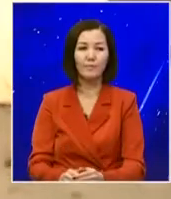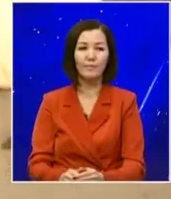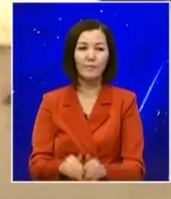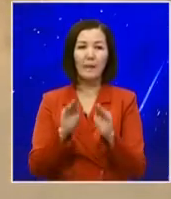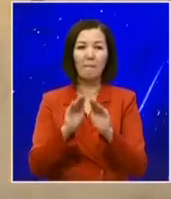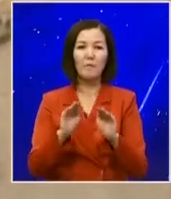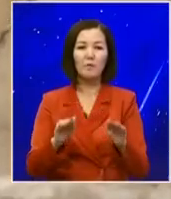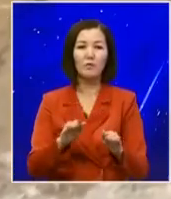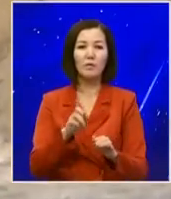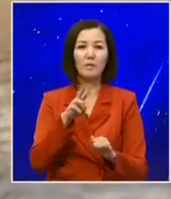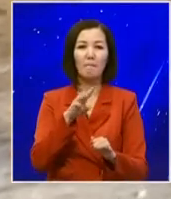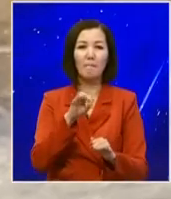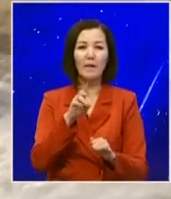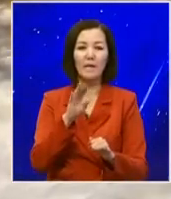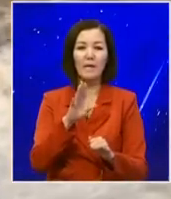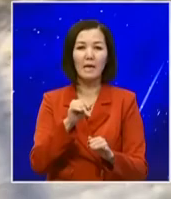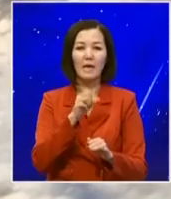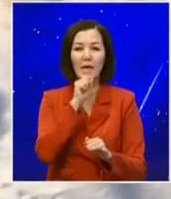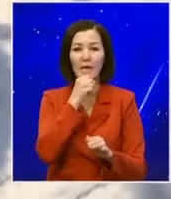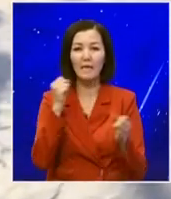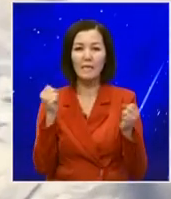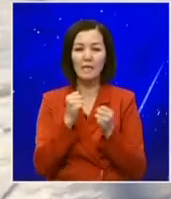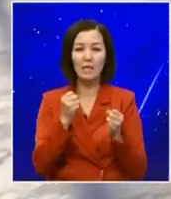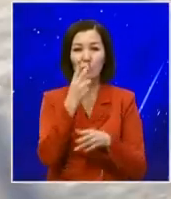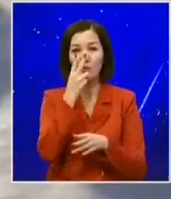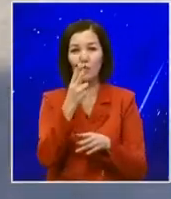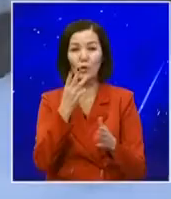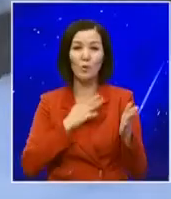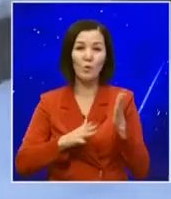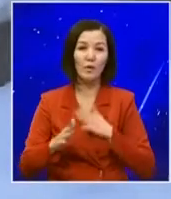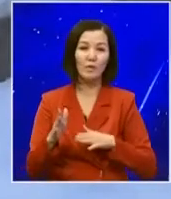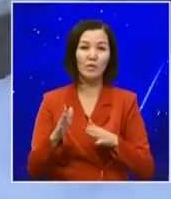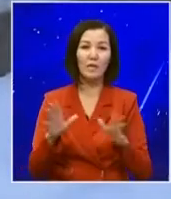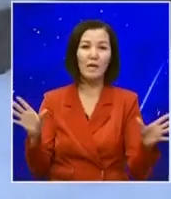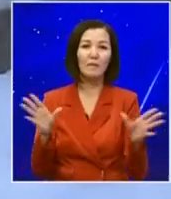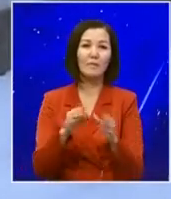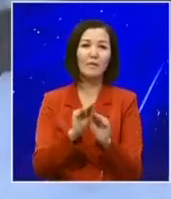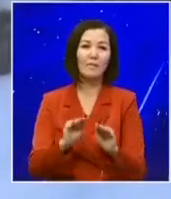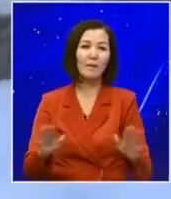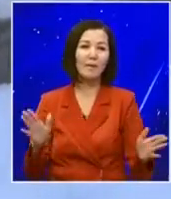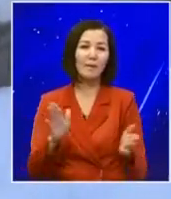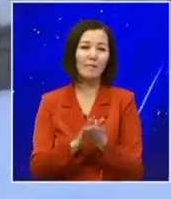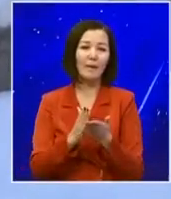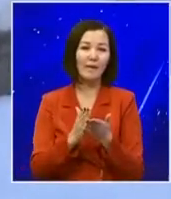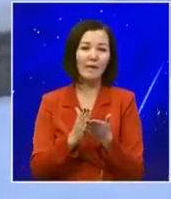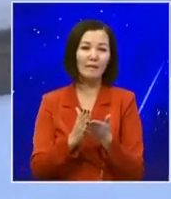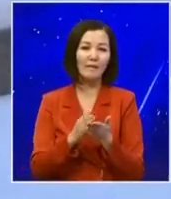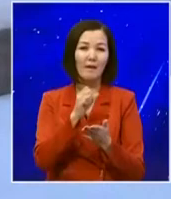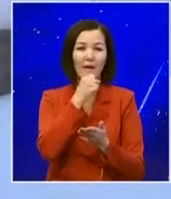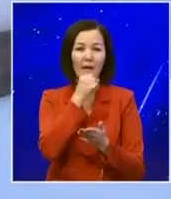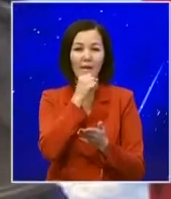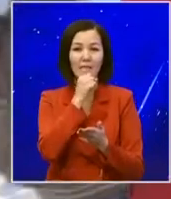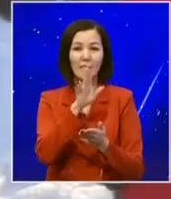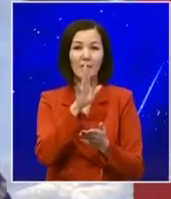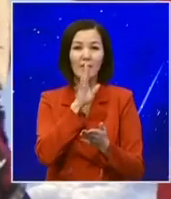Бүлдіршін Малика Аяз Атаны көргеніне қуанышты, үйінен жүгіре шықты, іні сіңілісі де артынан еріпті. Олар Аяз Ата мен Ақшақардың